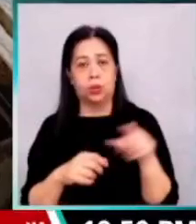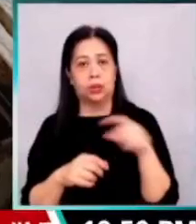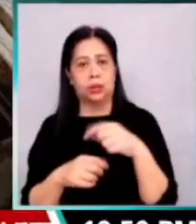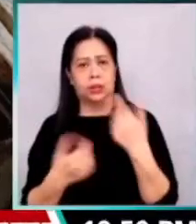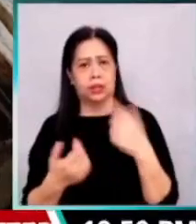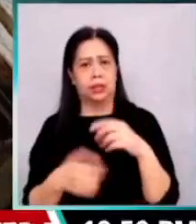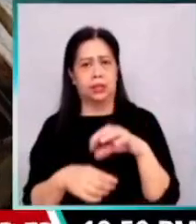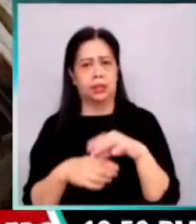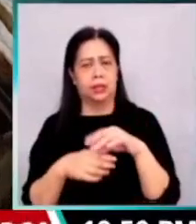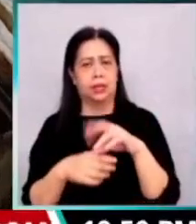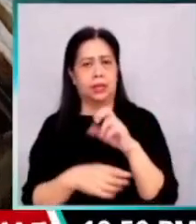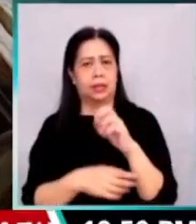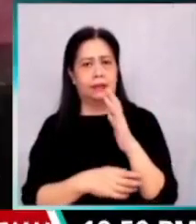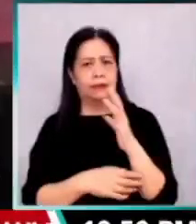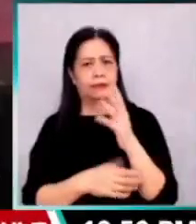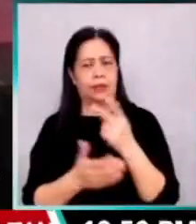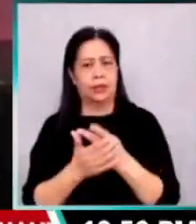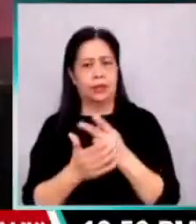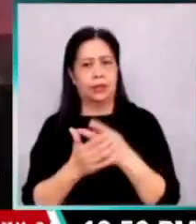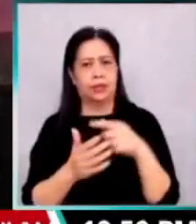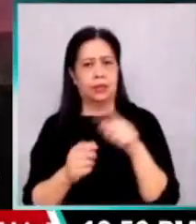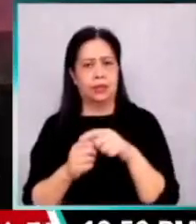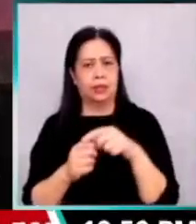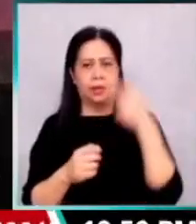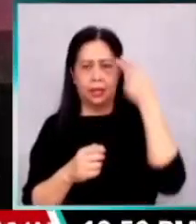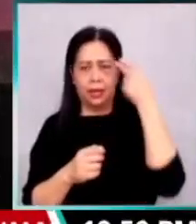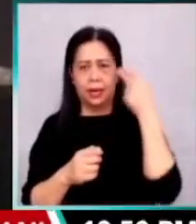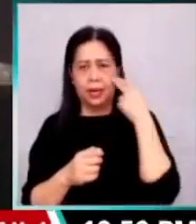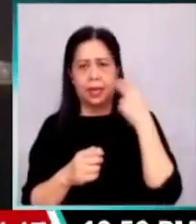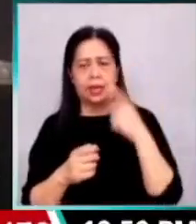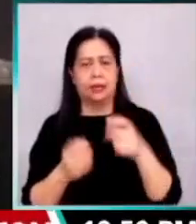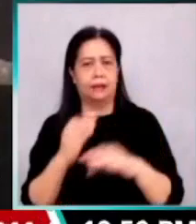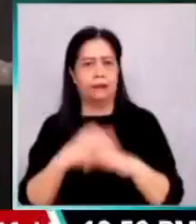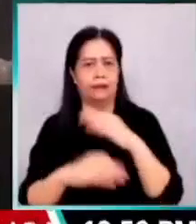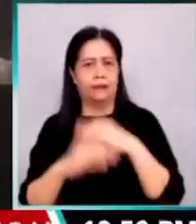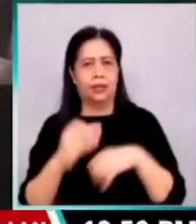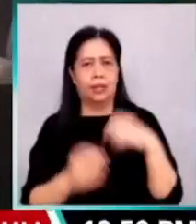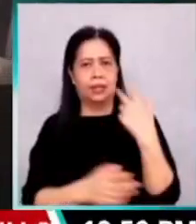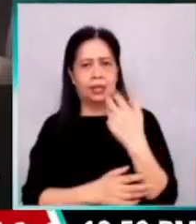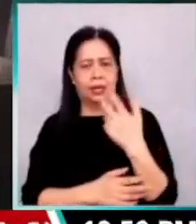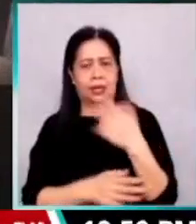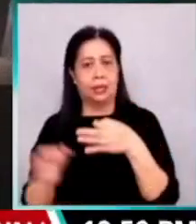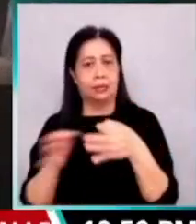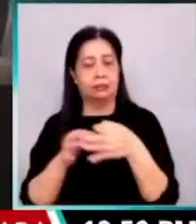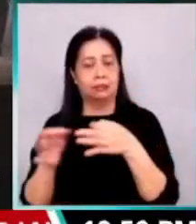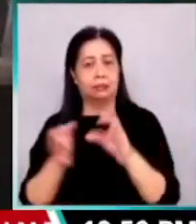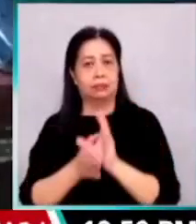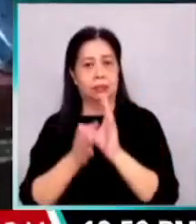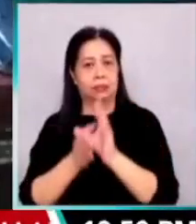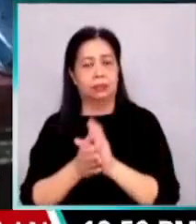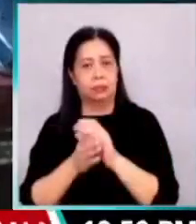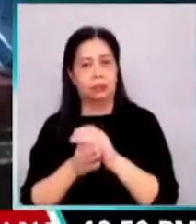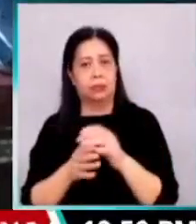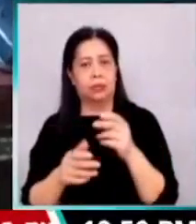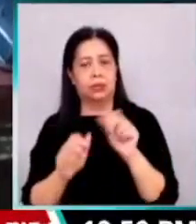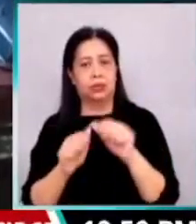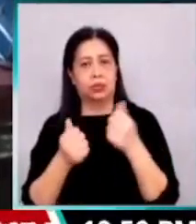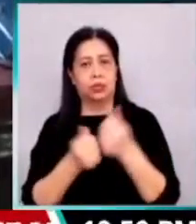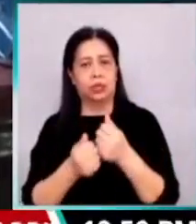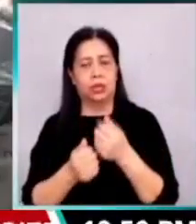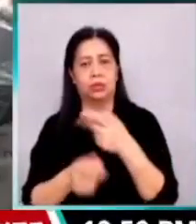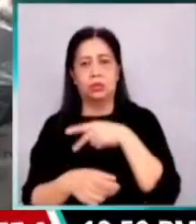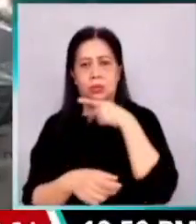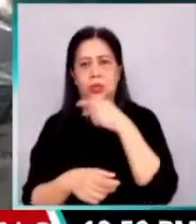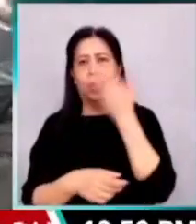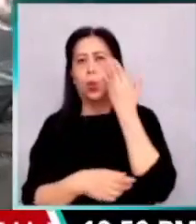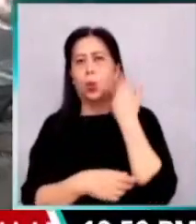350 pesos per kilo naman ang ulo at paa na dating 300 pesos. Paliwanag ng Zamboanga City Hog Raisers Association, nagkulang ang supply ng baboy